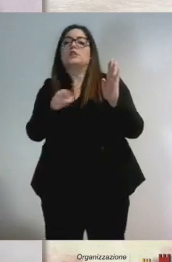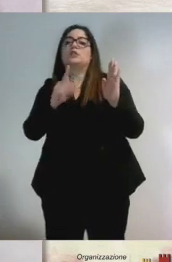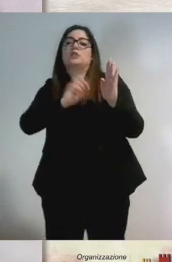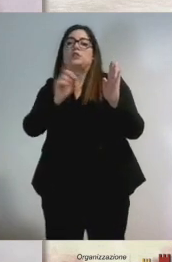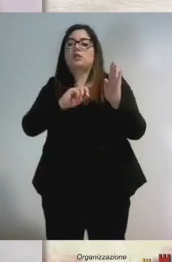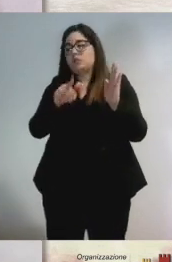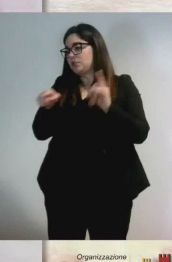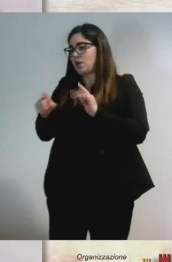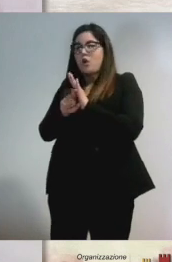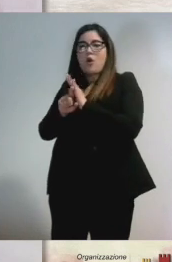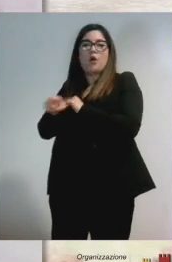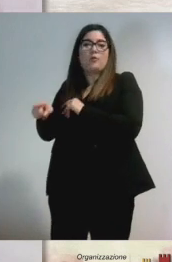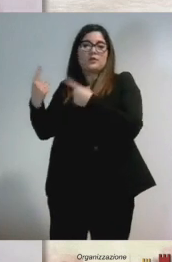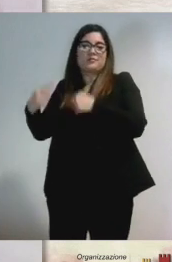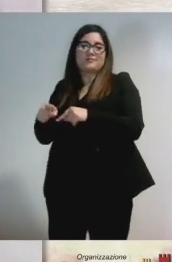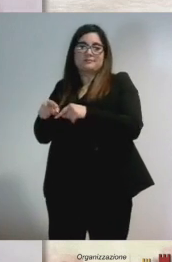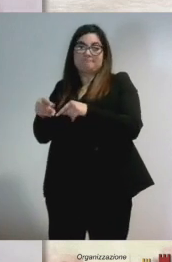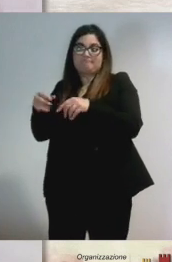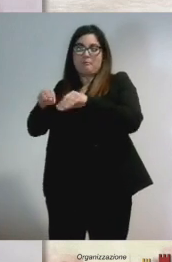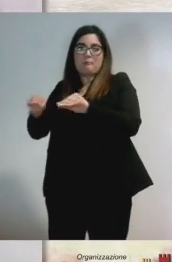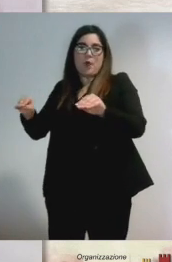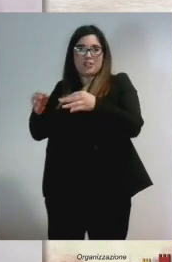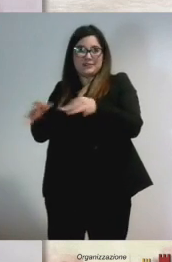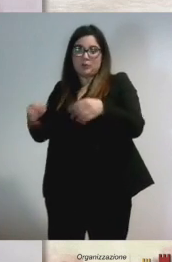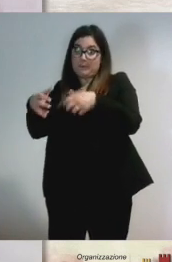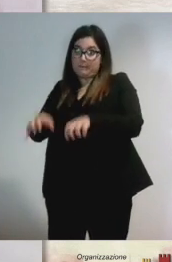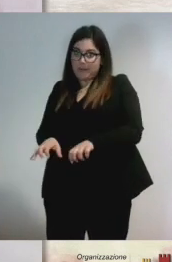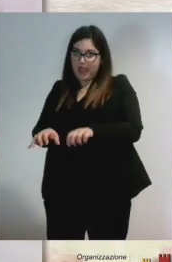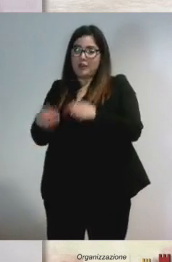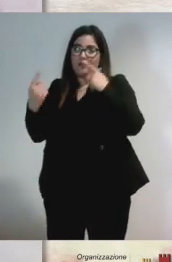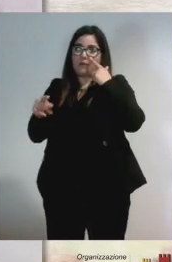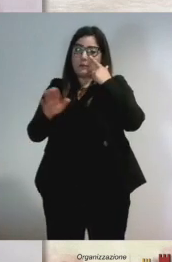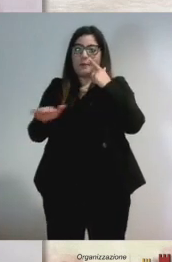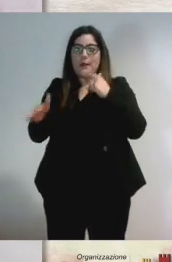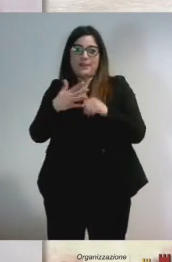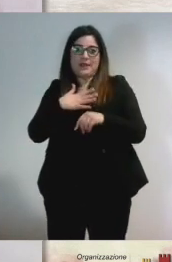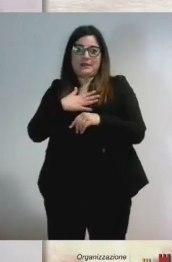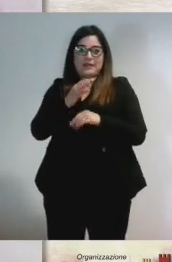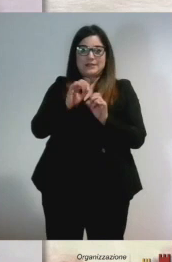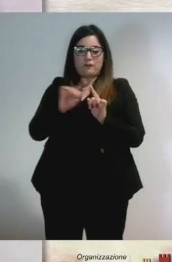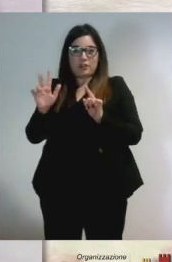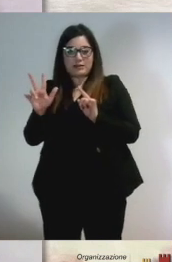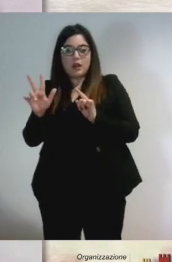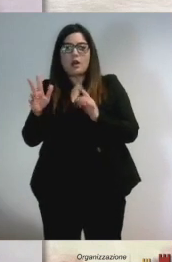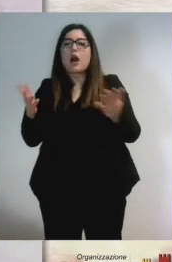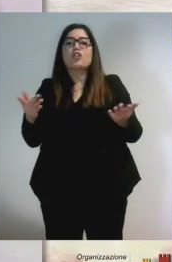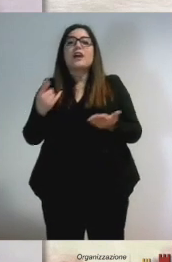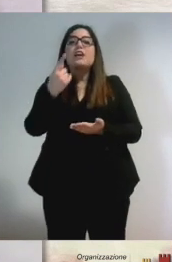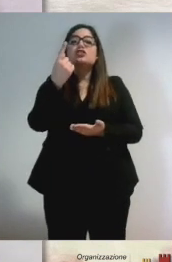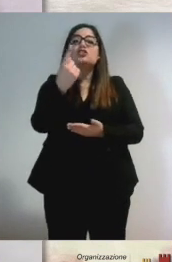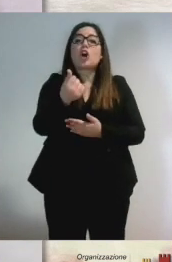a un comune che ha meno posti a disposizione rispetto ai bambini tra industriale in questa maniera i soldi sono arrivati